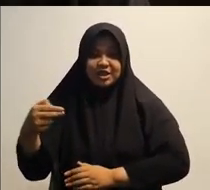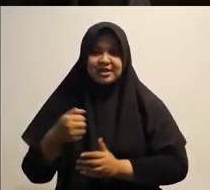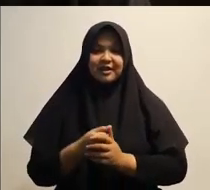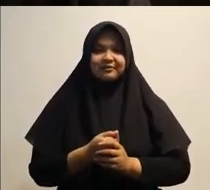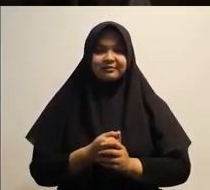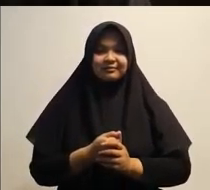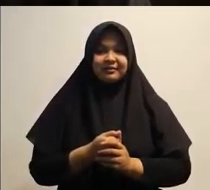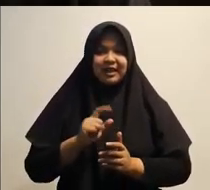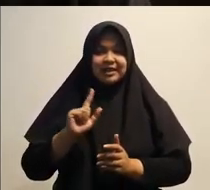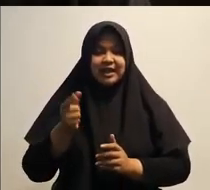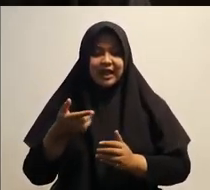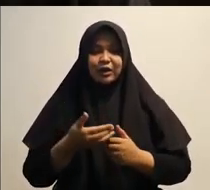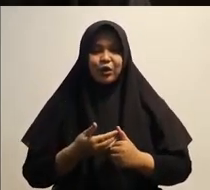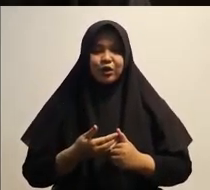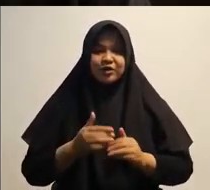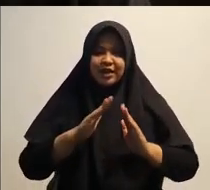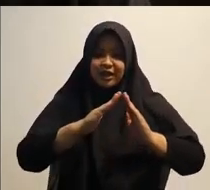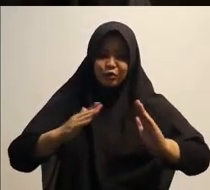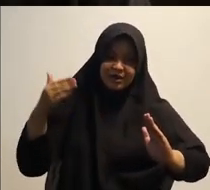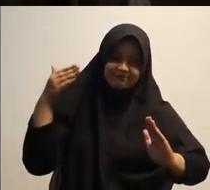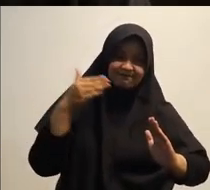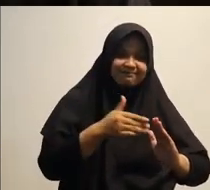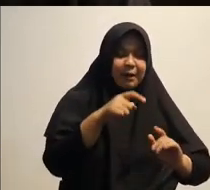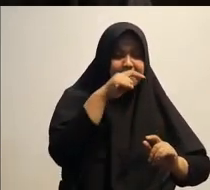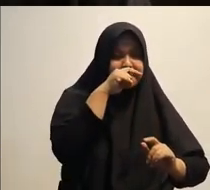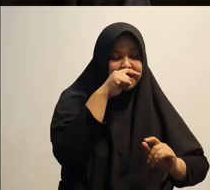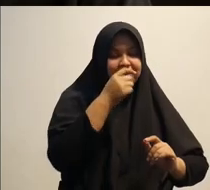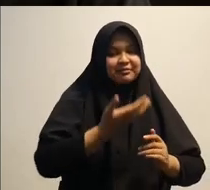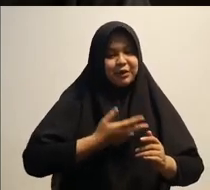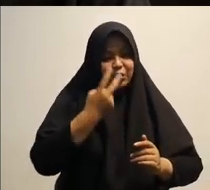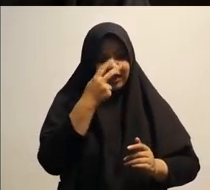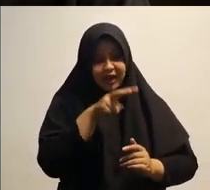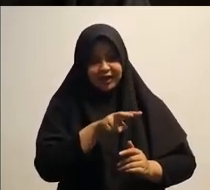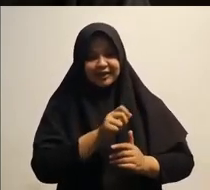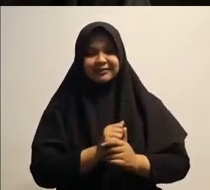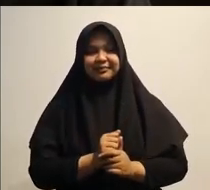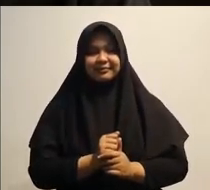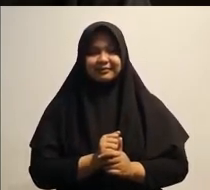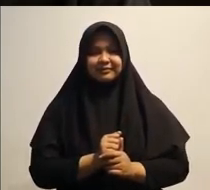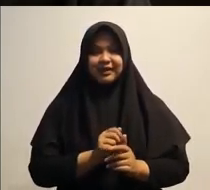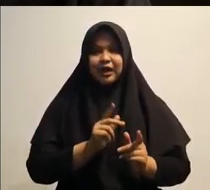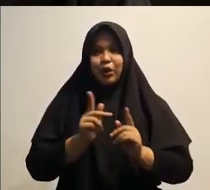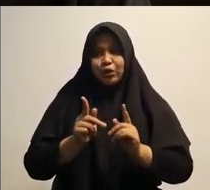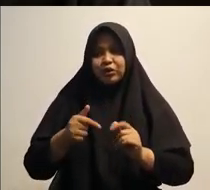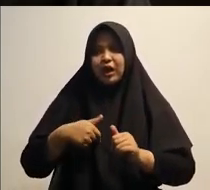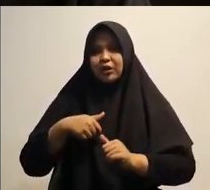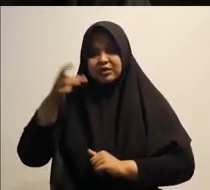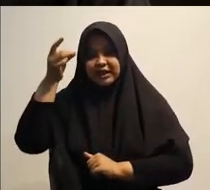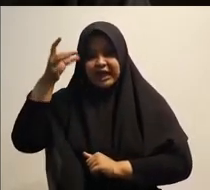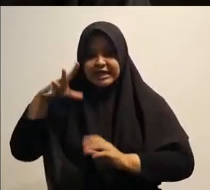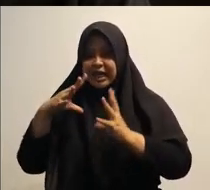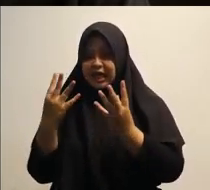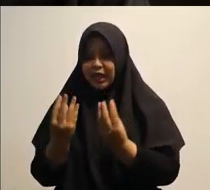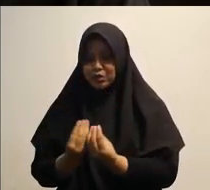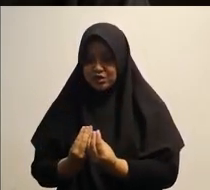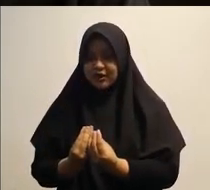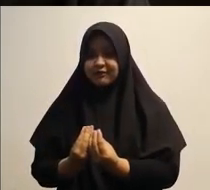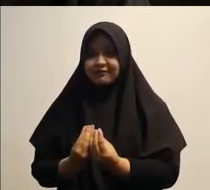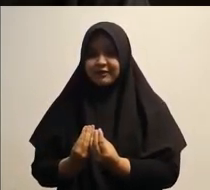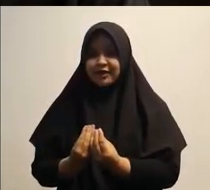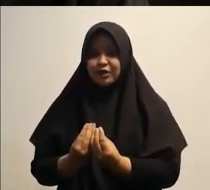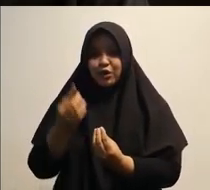dan mengarahkan kami untuk sekalian sowan gitu ke rumah Bapak gitu. Ya, oh kalau untuk tentang desa inklusi